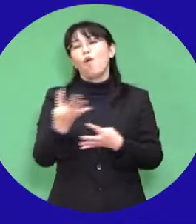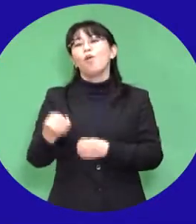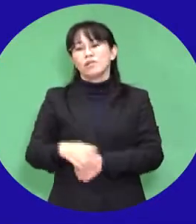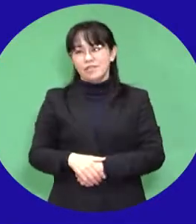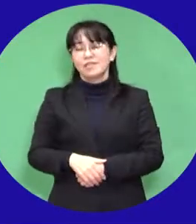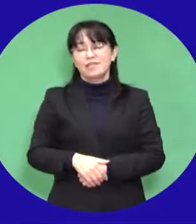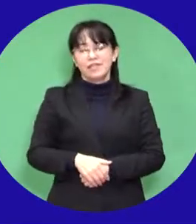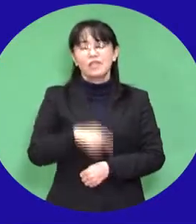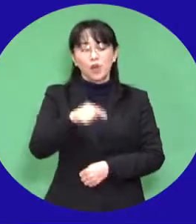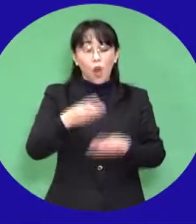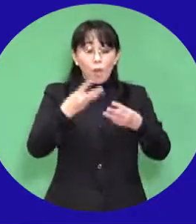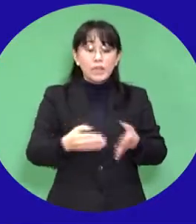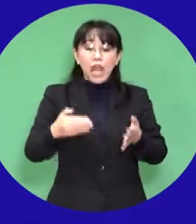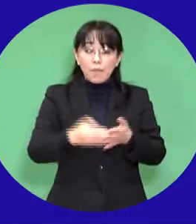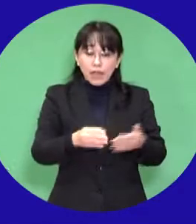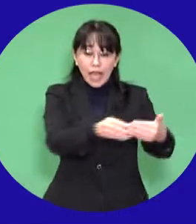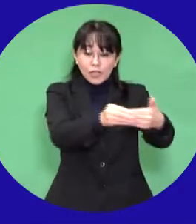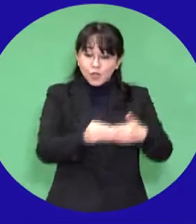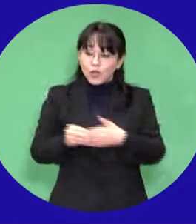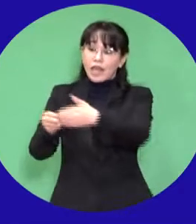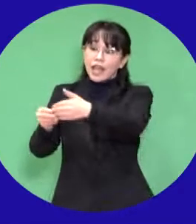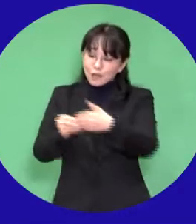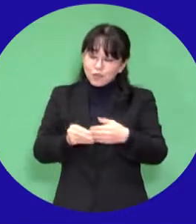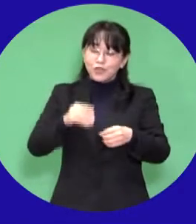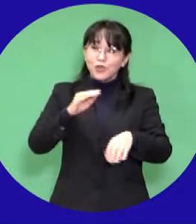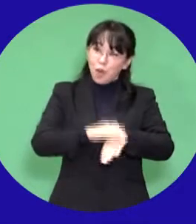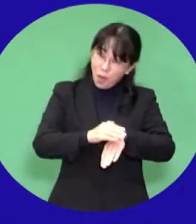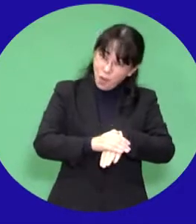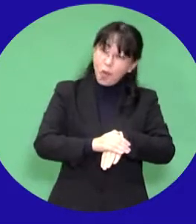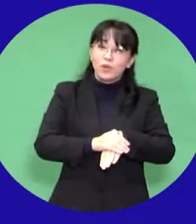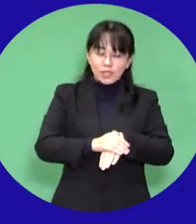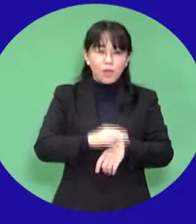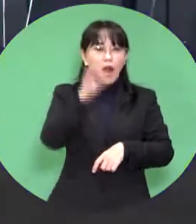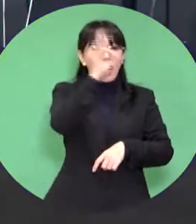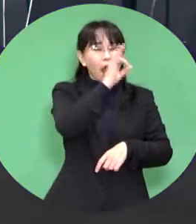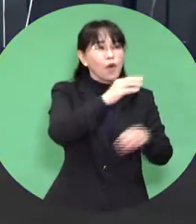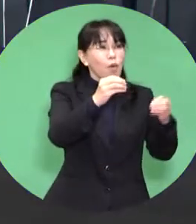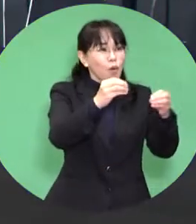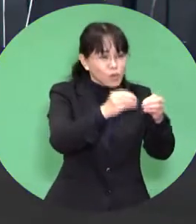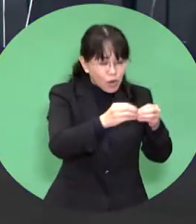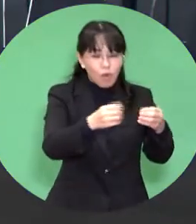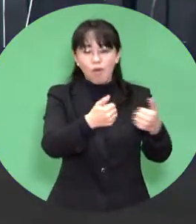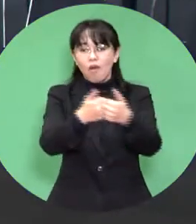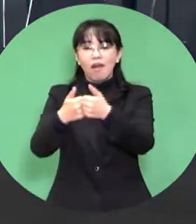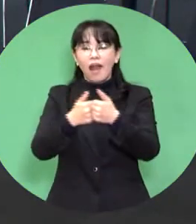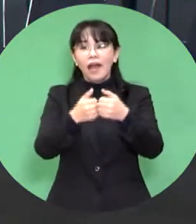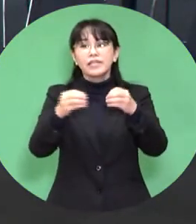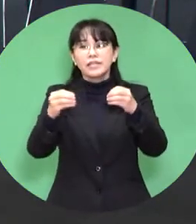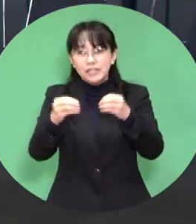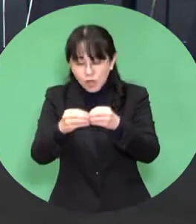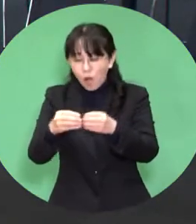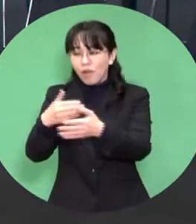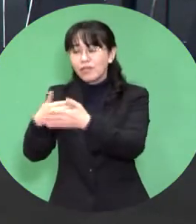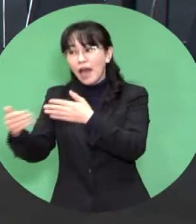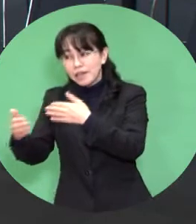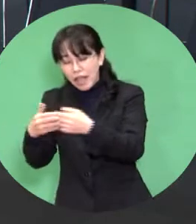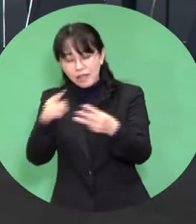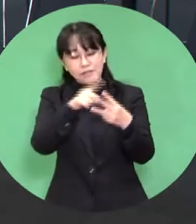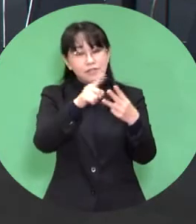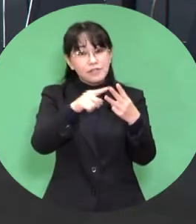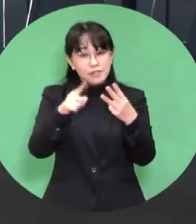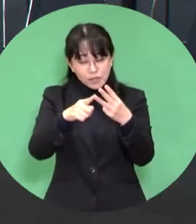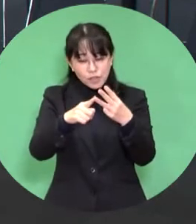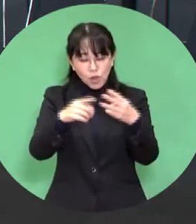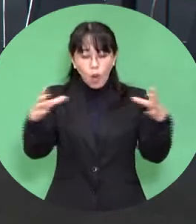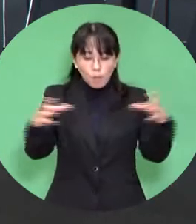れをあえて三重県まで引っ張ってくるのには、観光とそれから会議と経験、そういったものをこの一